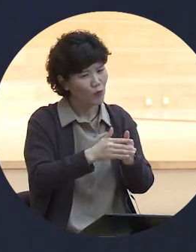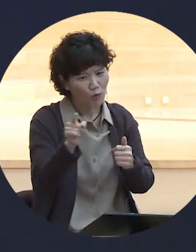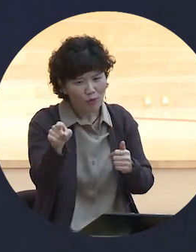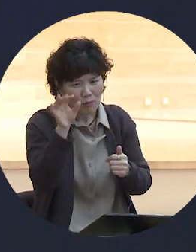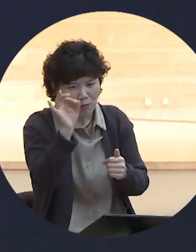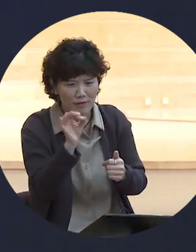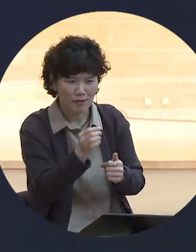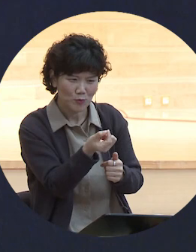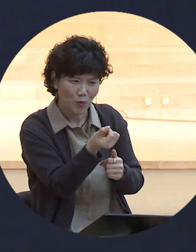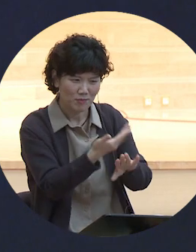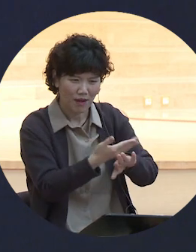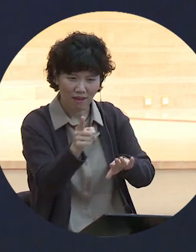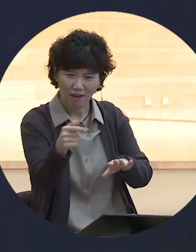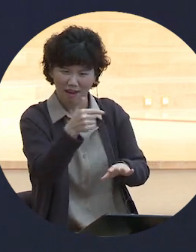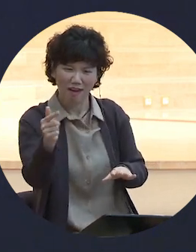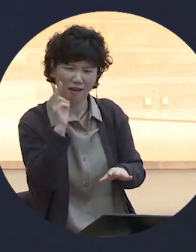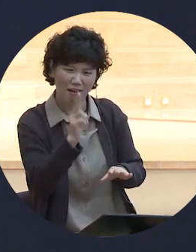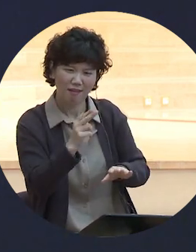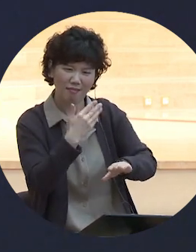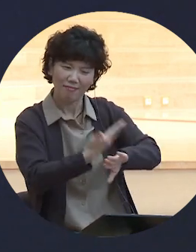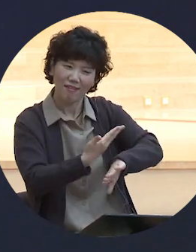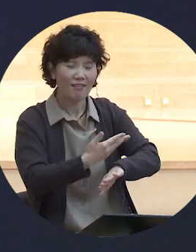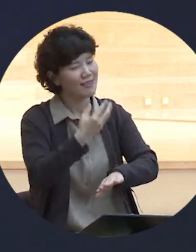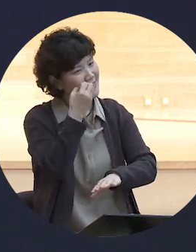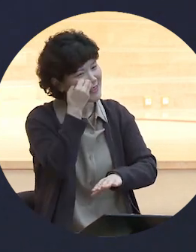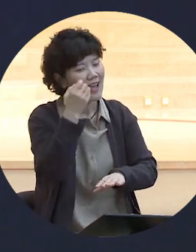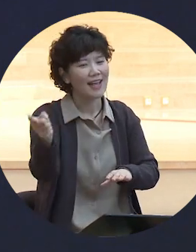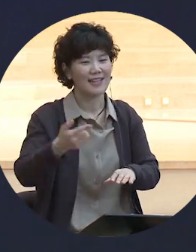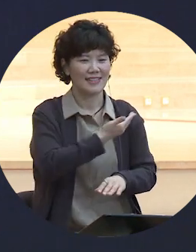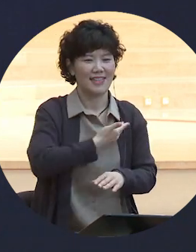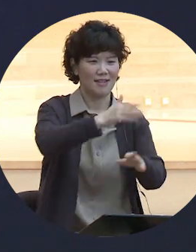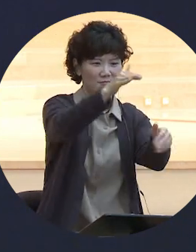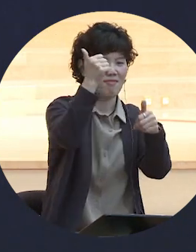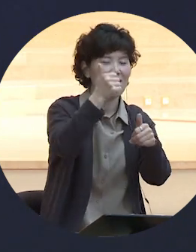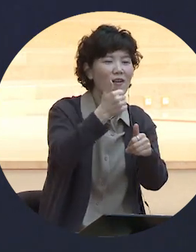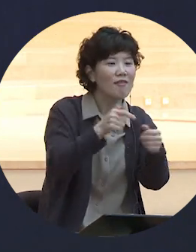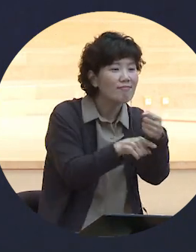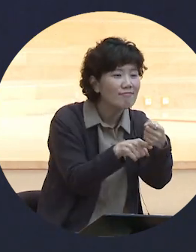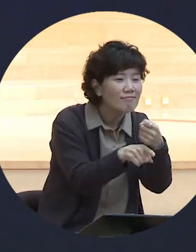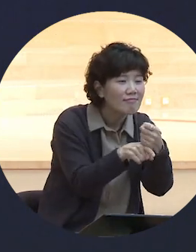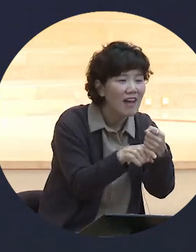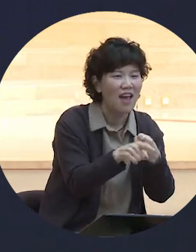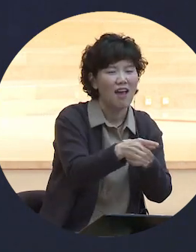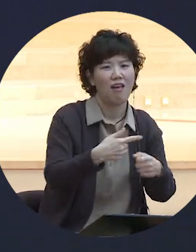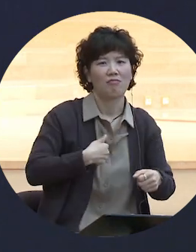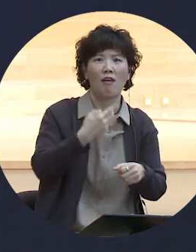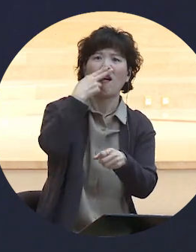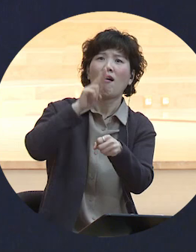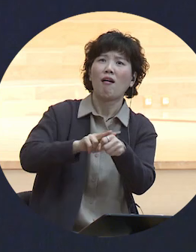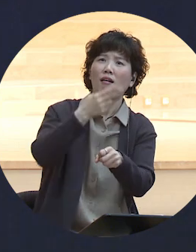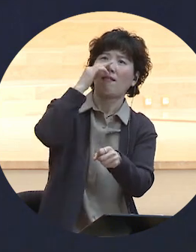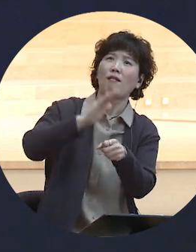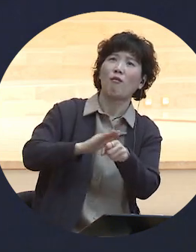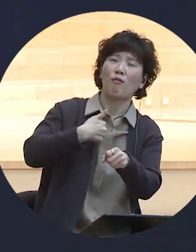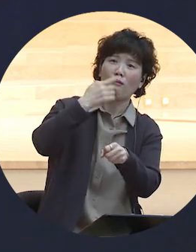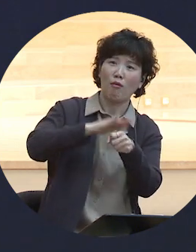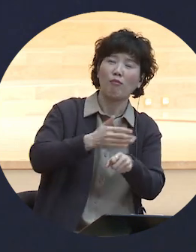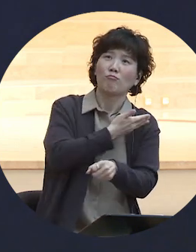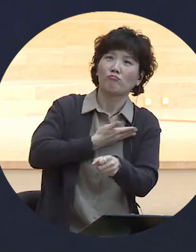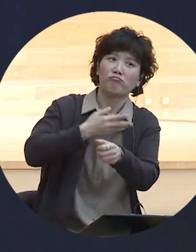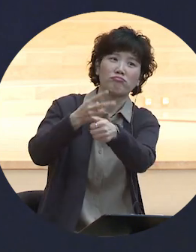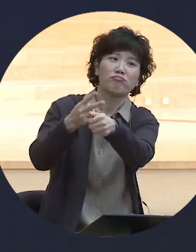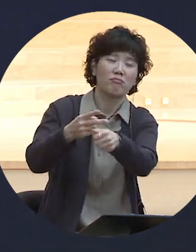다르고 영 딴판인 경우도 있고 제자를 불러서 자초지경을 물었습니다. 그랬더니 억울하다고 하소연을 하는 거예요.